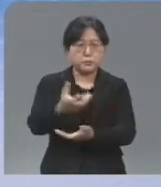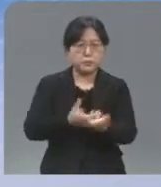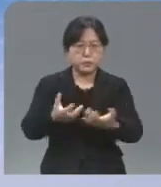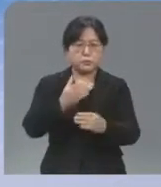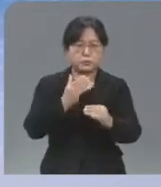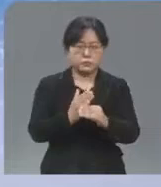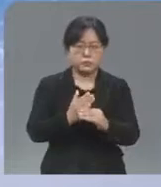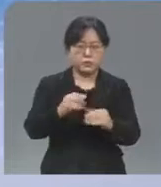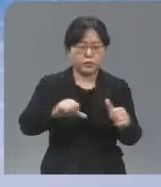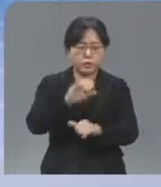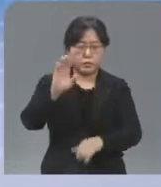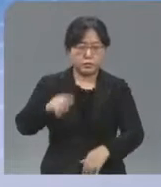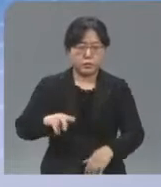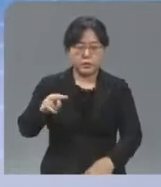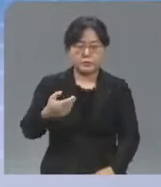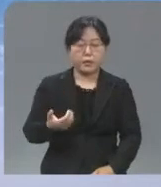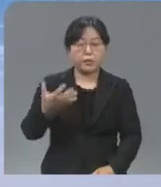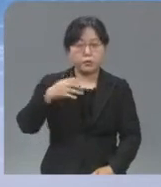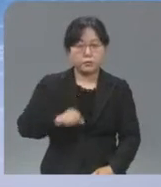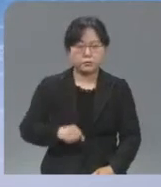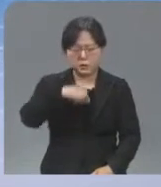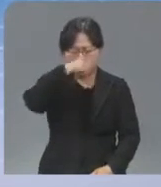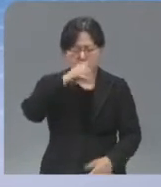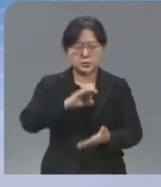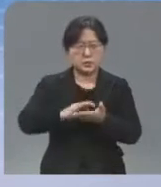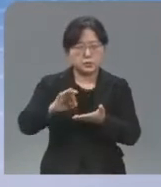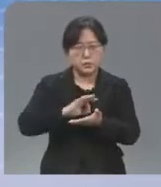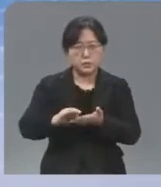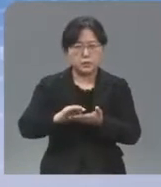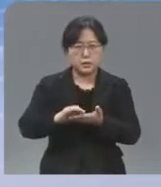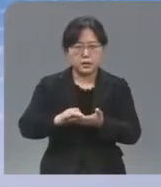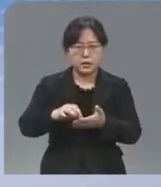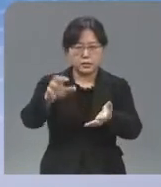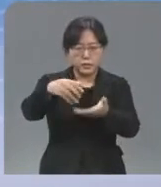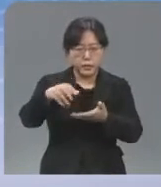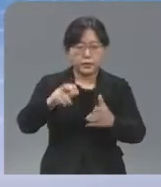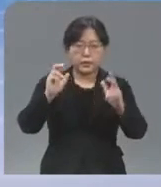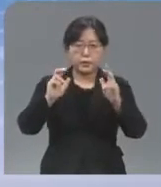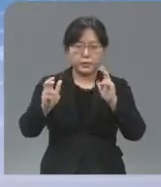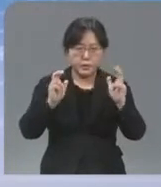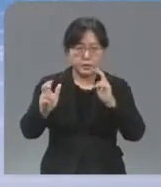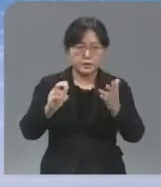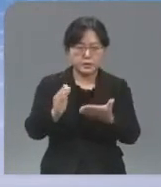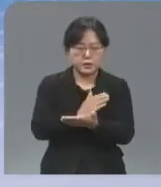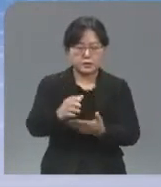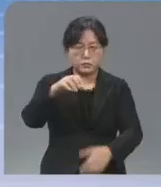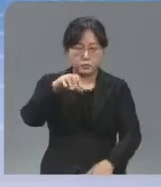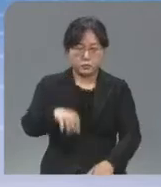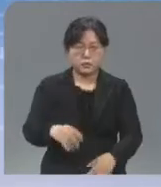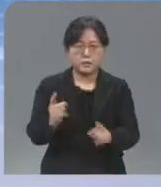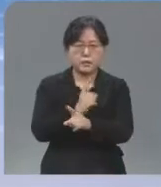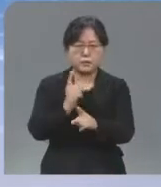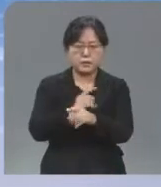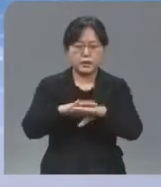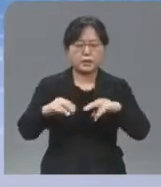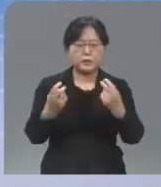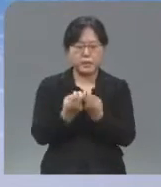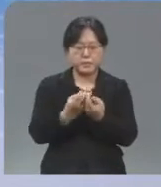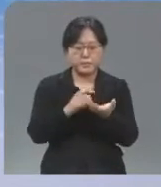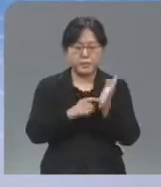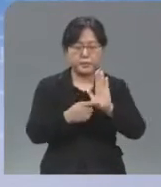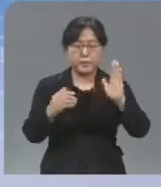전해드렸는데요. 환경부가 250여억 원의 예산을 투입해서 수거업체 선별장 시설을 개선하는 내용의 대책을